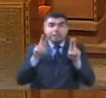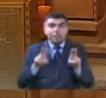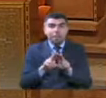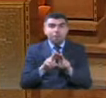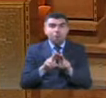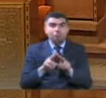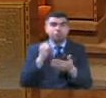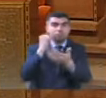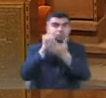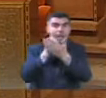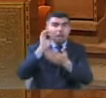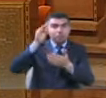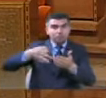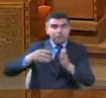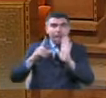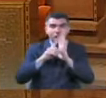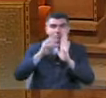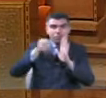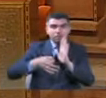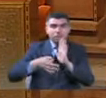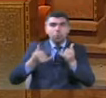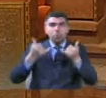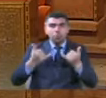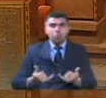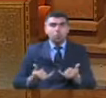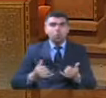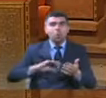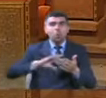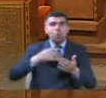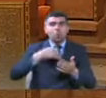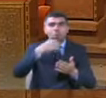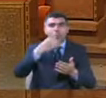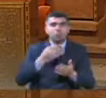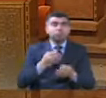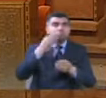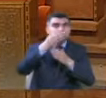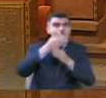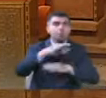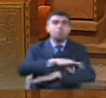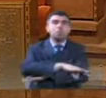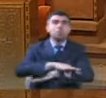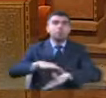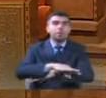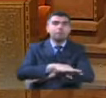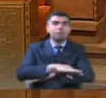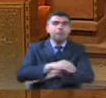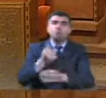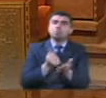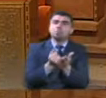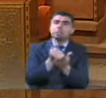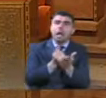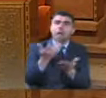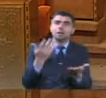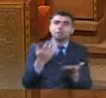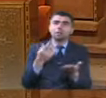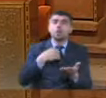للإخوة حامل الشهادات، اليوم يعرفون أن عندهم طريق للولوج إلى الوظيفة العمومية وهو المباريات، وهم